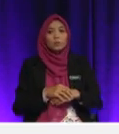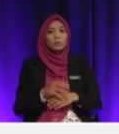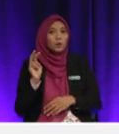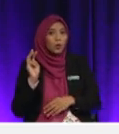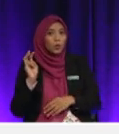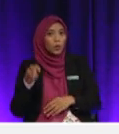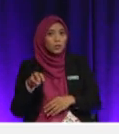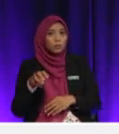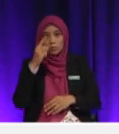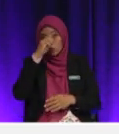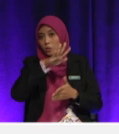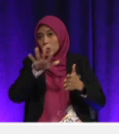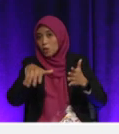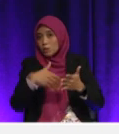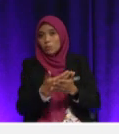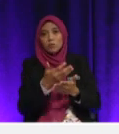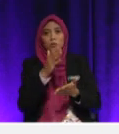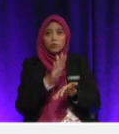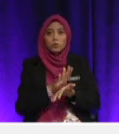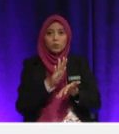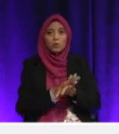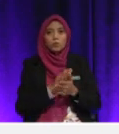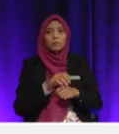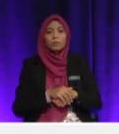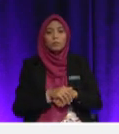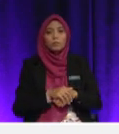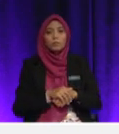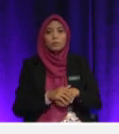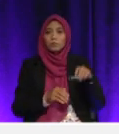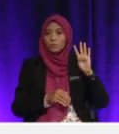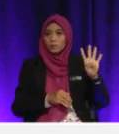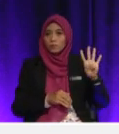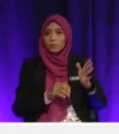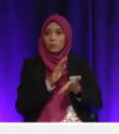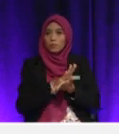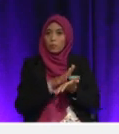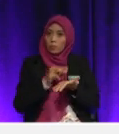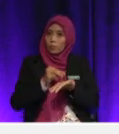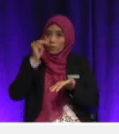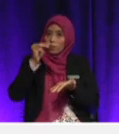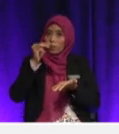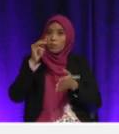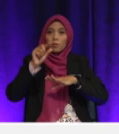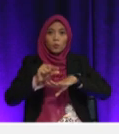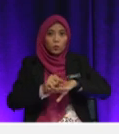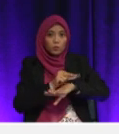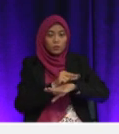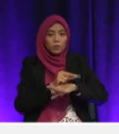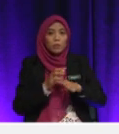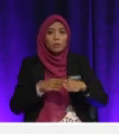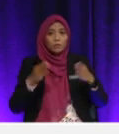di semua sekolah dan yang keempat Sekolah Menengah kebangsaan menggunakan bahasa Melayu sebagai bahasa